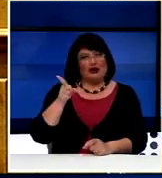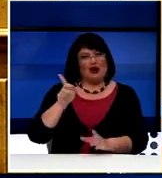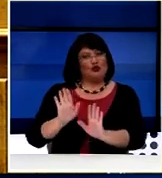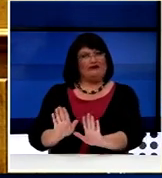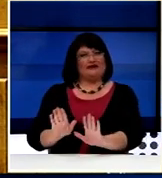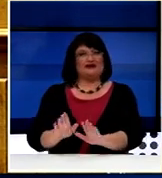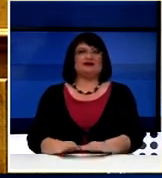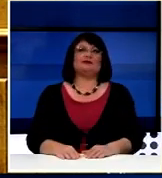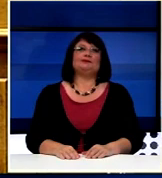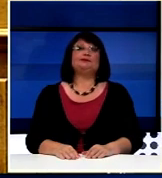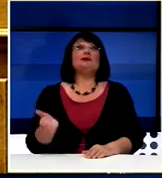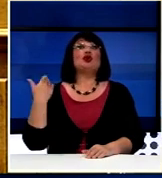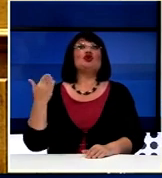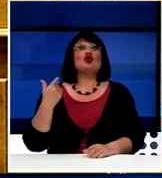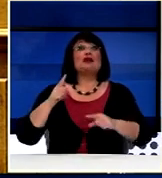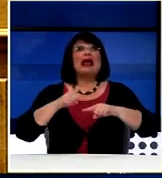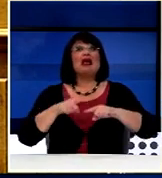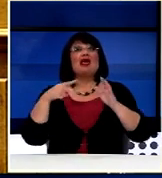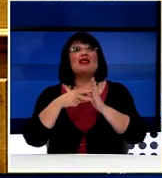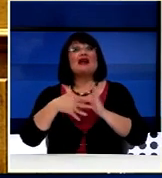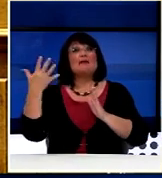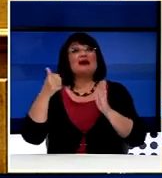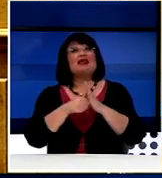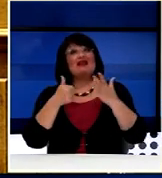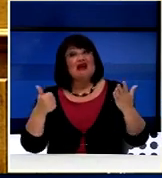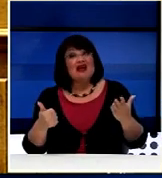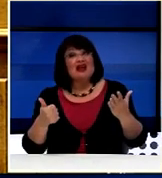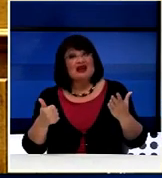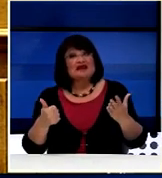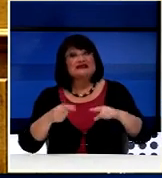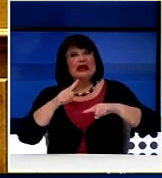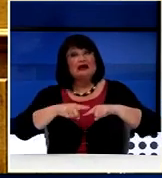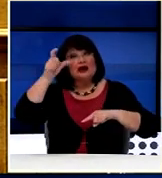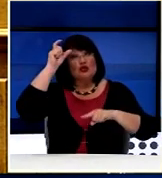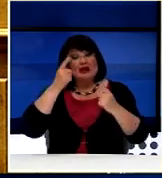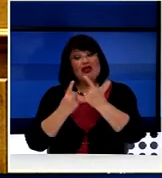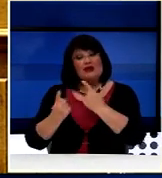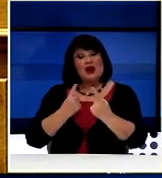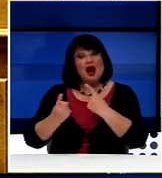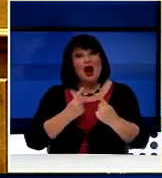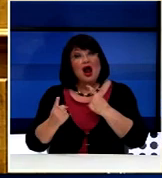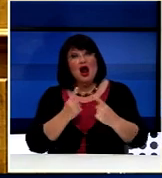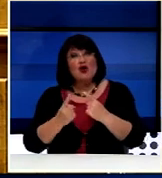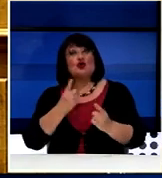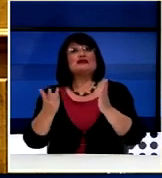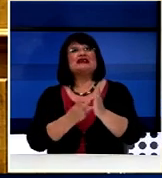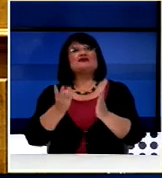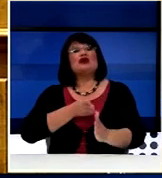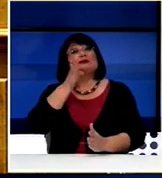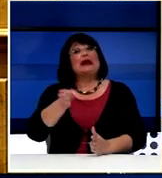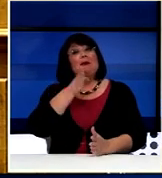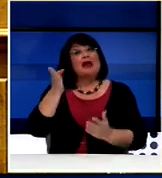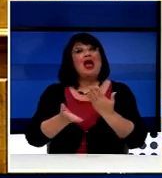Αυτή ήταν η Ελλάδα που πρωταγωνίστησε το 2015-2016 στον Ευρωτουρκικό Διάλογο με τρεις επισκέψεις μου τότε στην